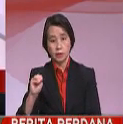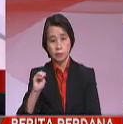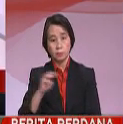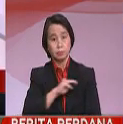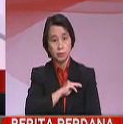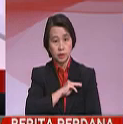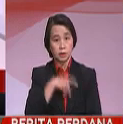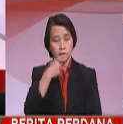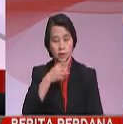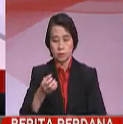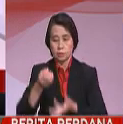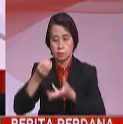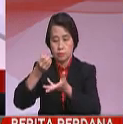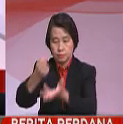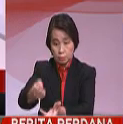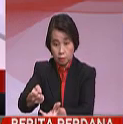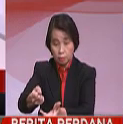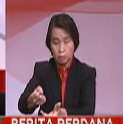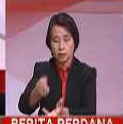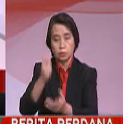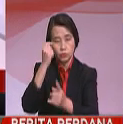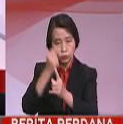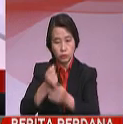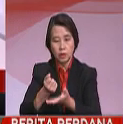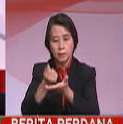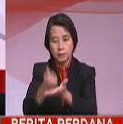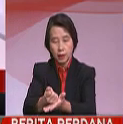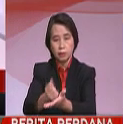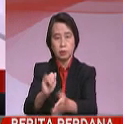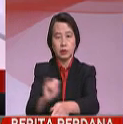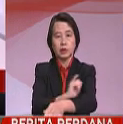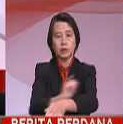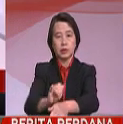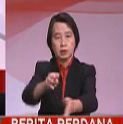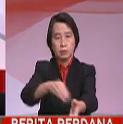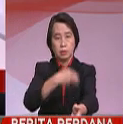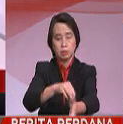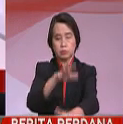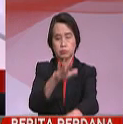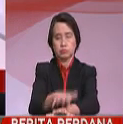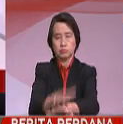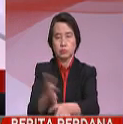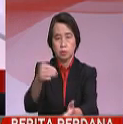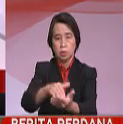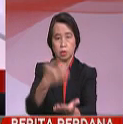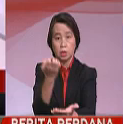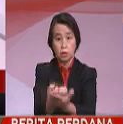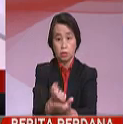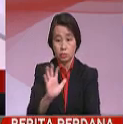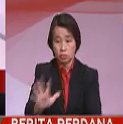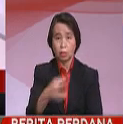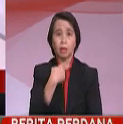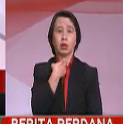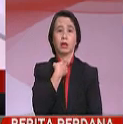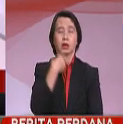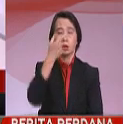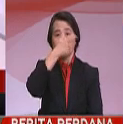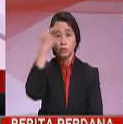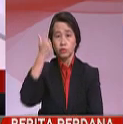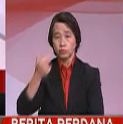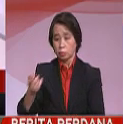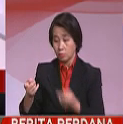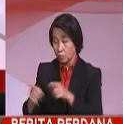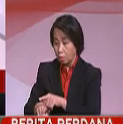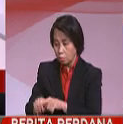berkata, pemberian dana itu bertujuan membantu industri muzik sekaligus merancakkan semula ekonomi mereka yang terjejas susulan